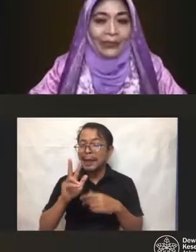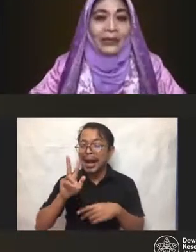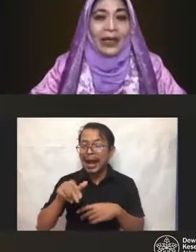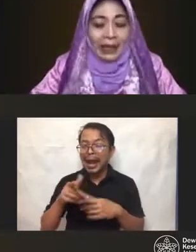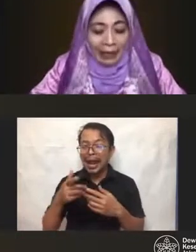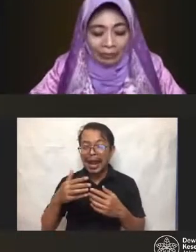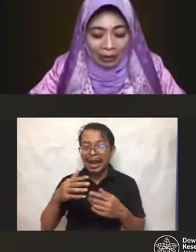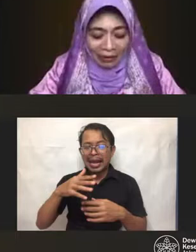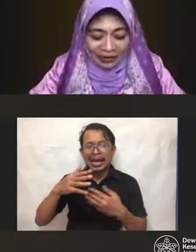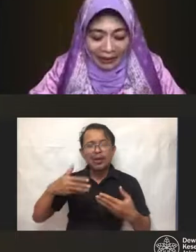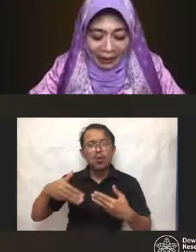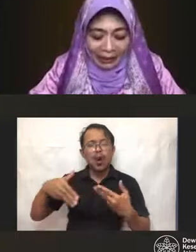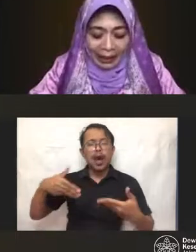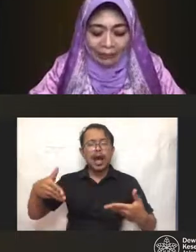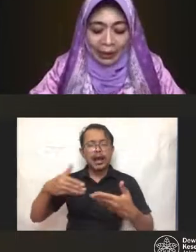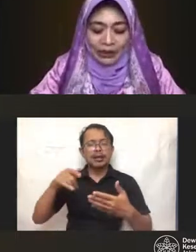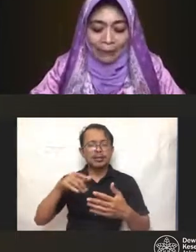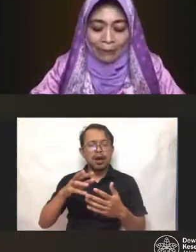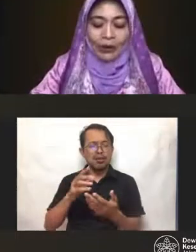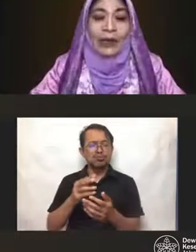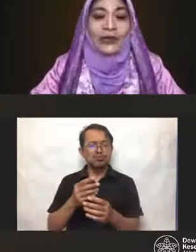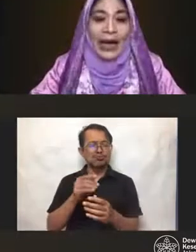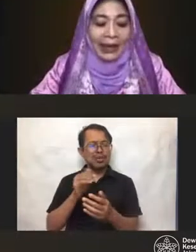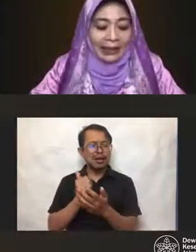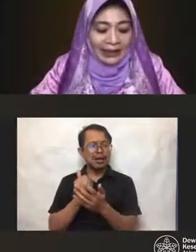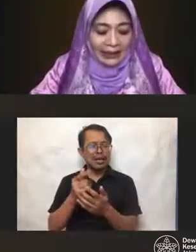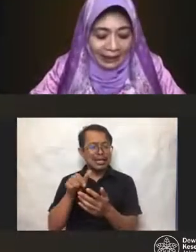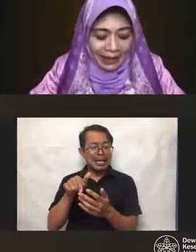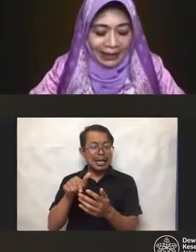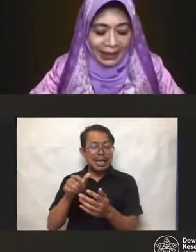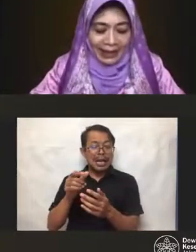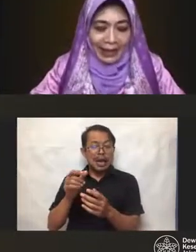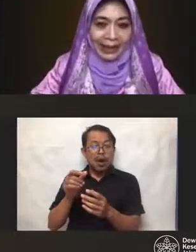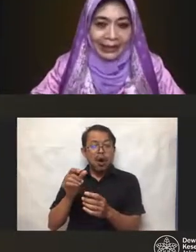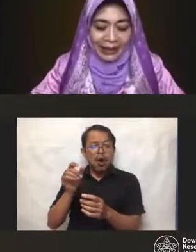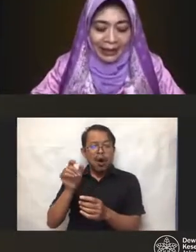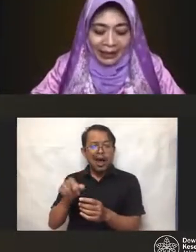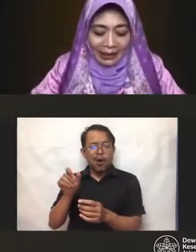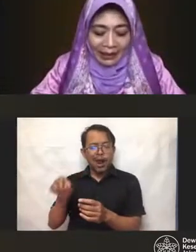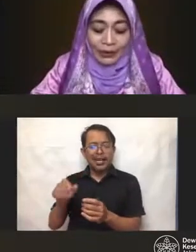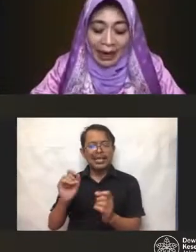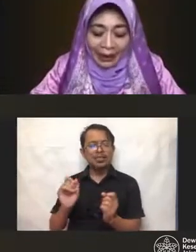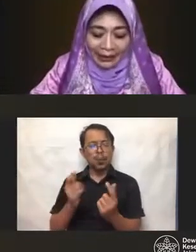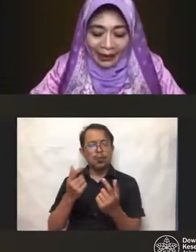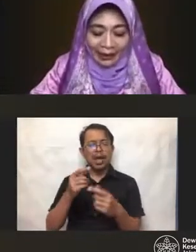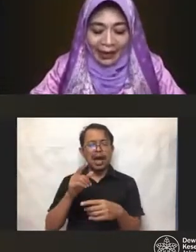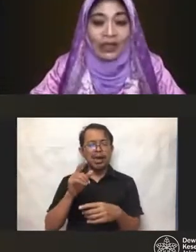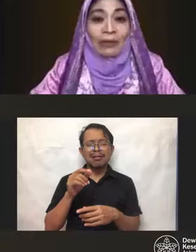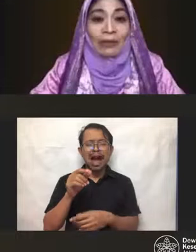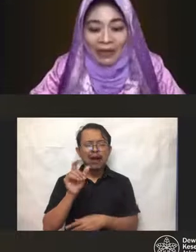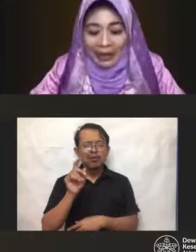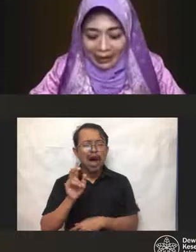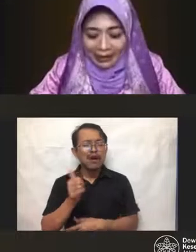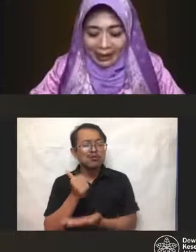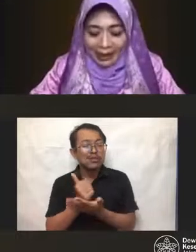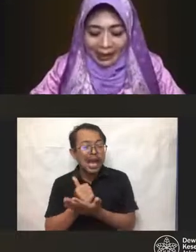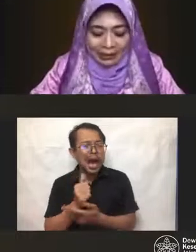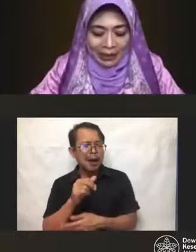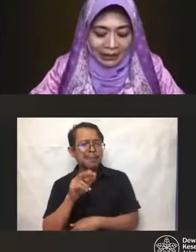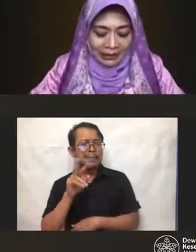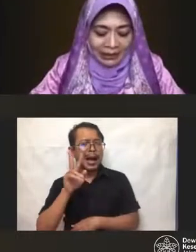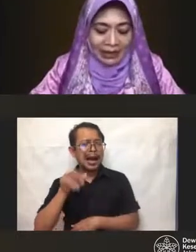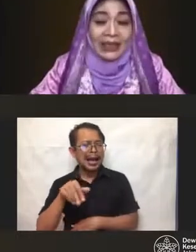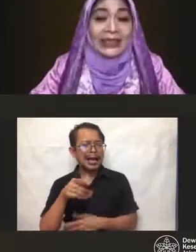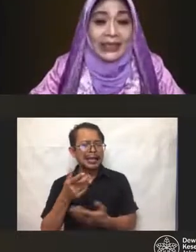Artinya, dalam memanfaatkan alam, manusia perlu menggunakan standar kelayakan, yakni gunakanlah atau manfaatkanlah alam